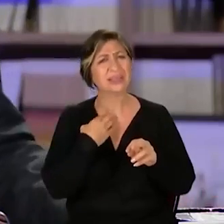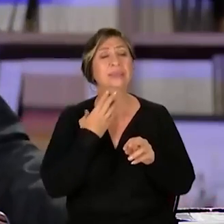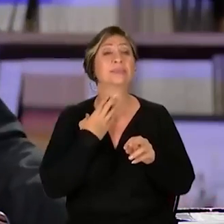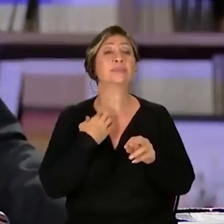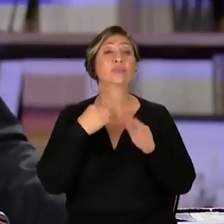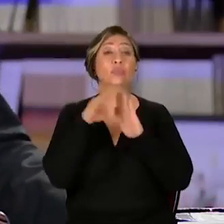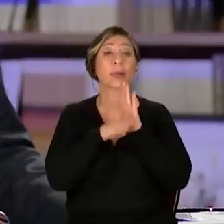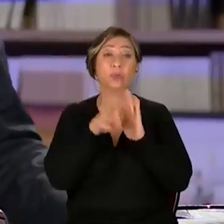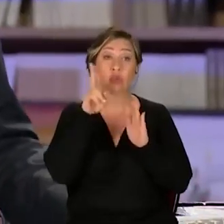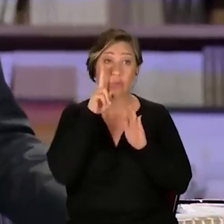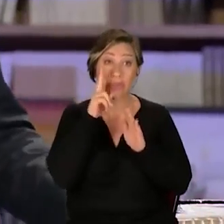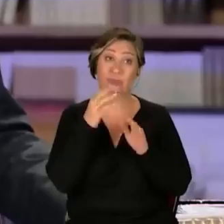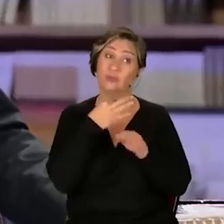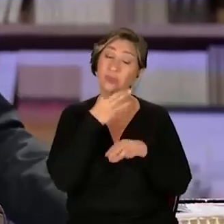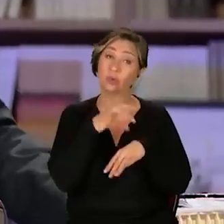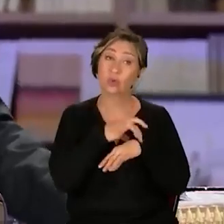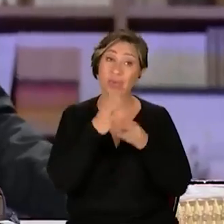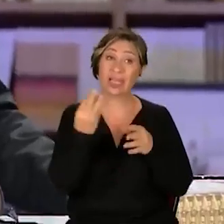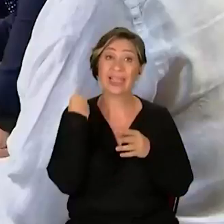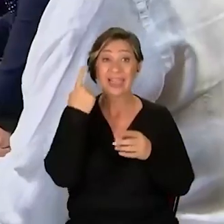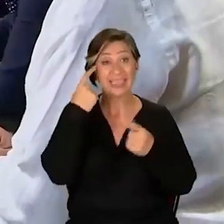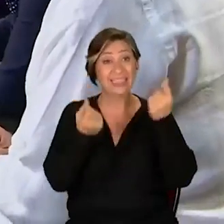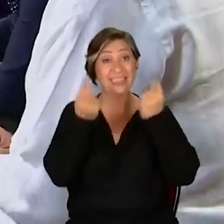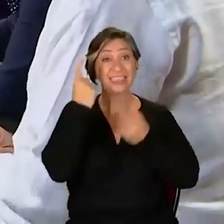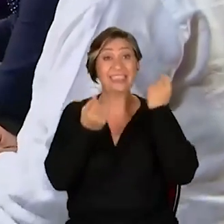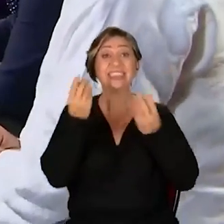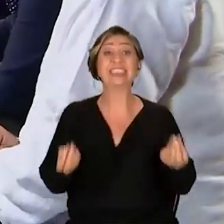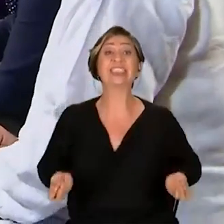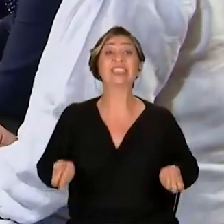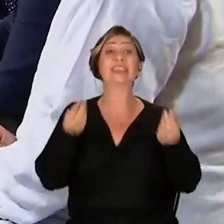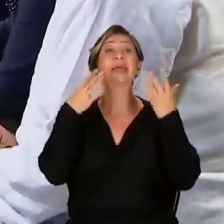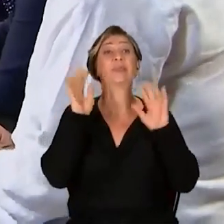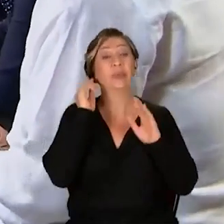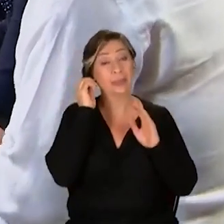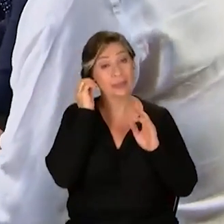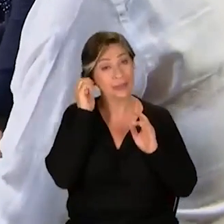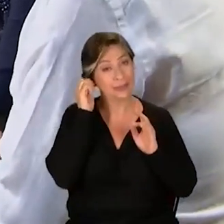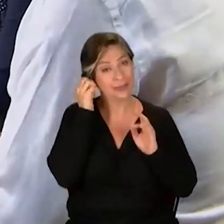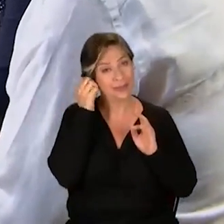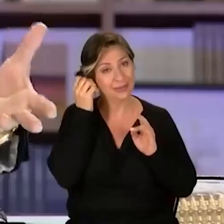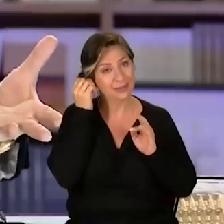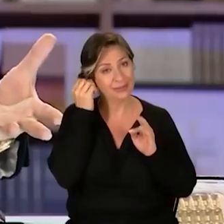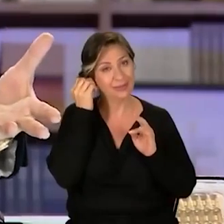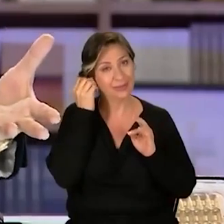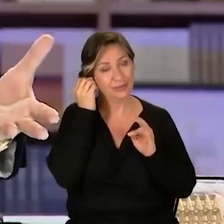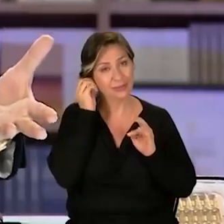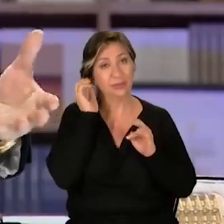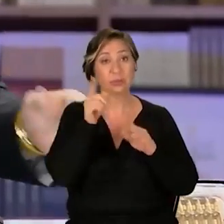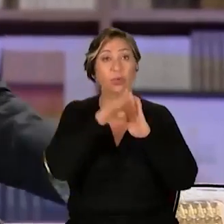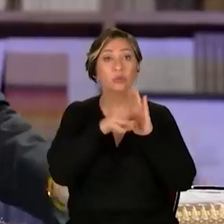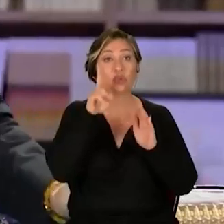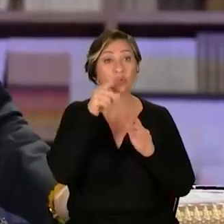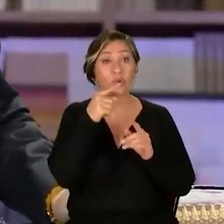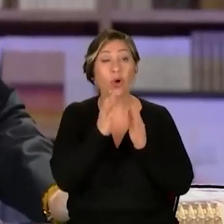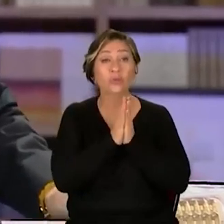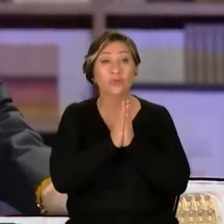bak, programın sonunda sayın hekimler yeni icatlarda bulunmayın. Yok, telomer eski icat. Belli bir yerde, hayır siz ama bunu programın sonunda söyleyince. Ama